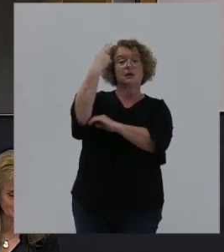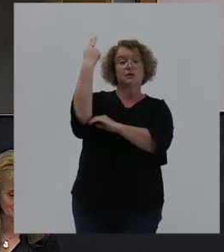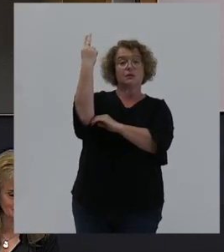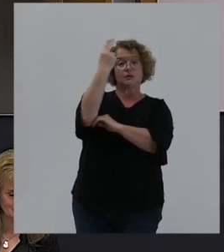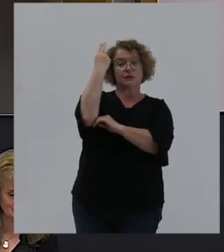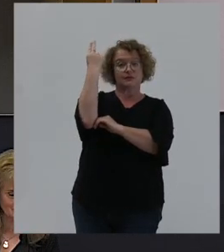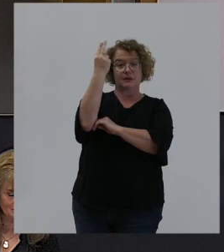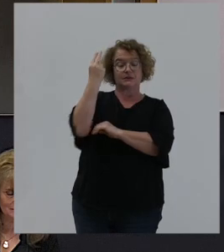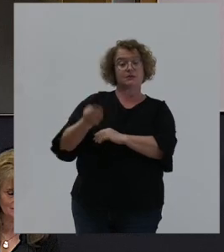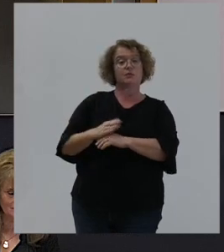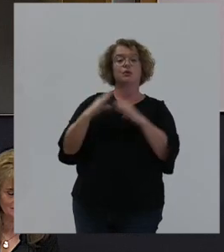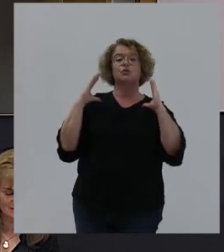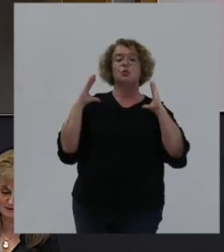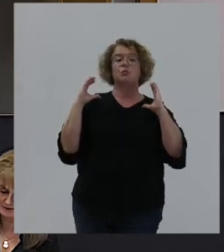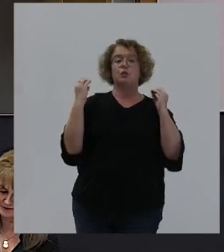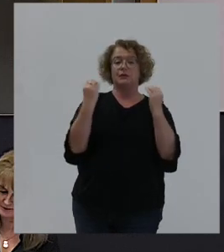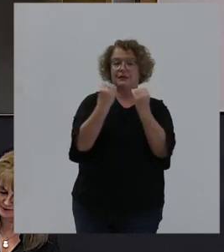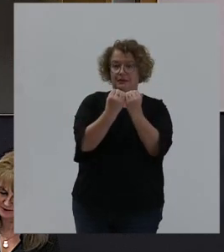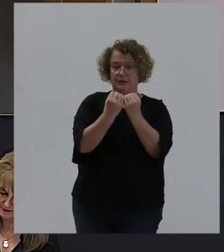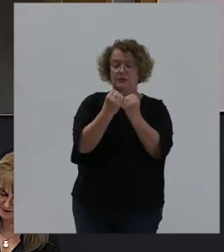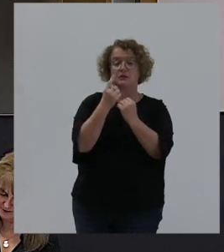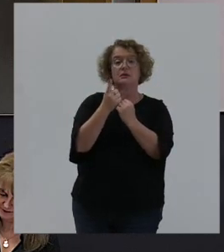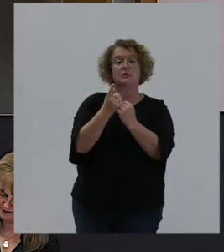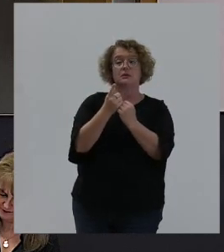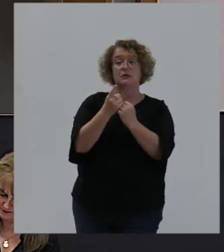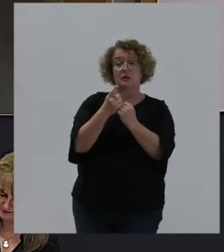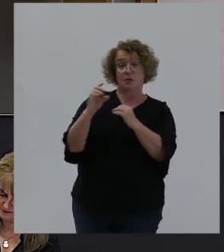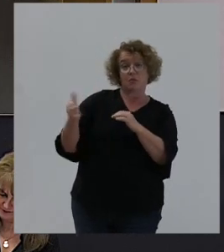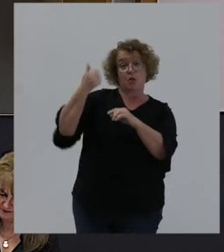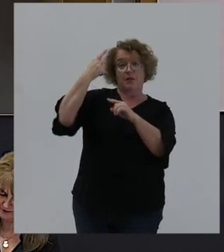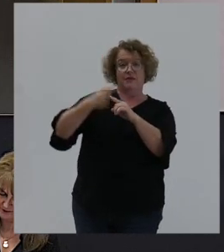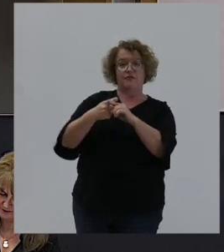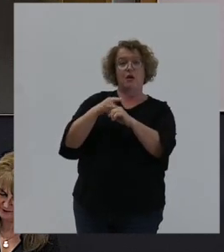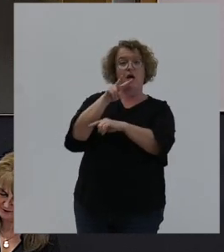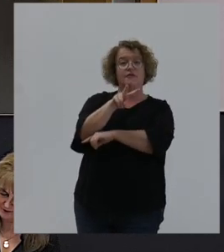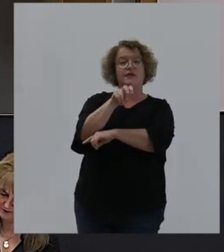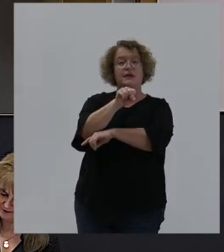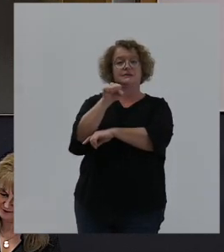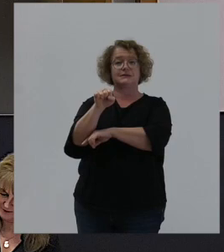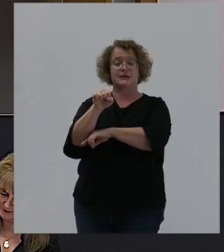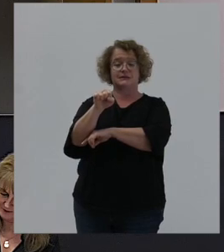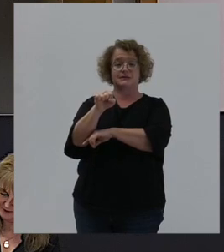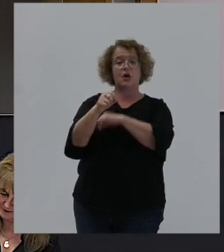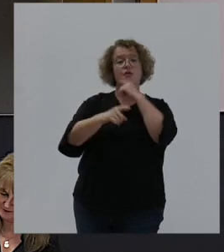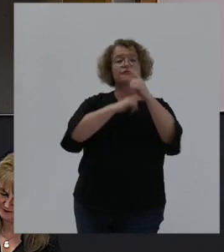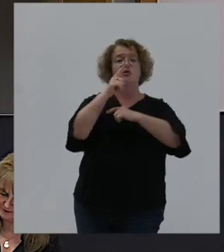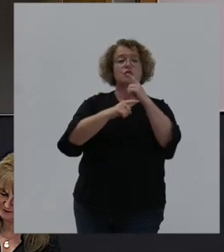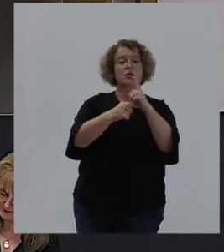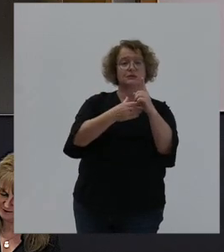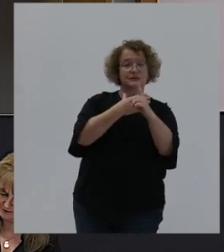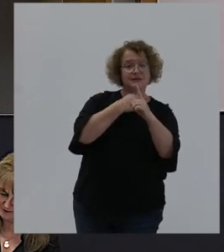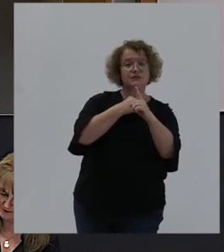l'université Bordeaux-Montaigne n'avait autant fait pour lutter contre les VSS et les violences sexistes et sexuelles que ces 4 dernières